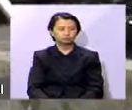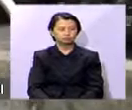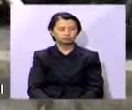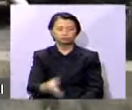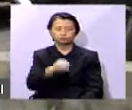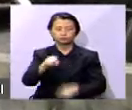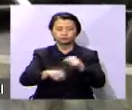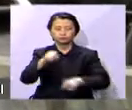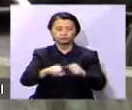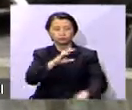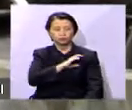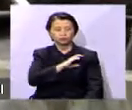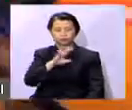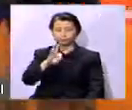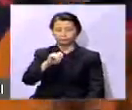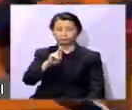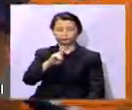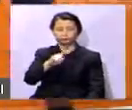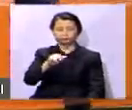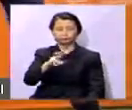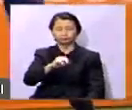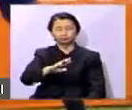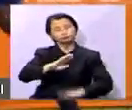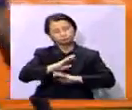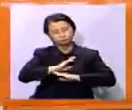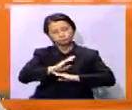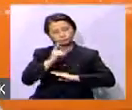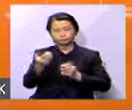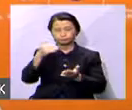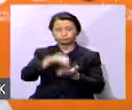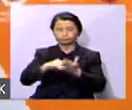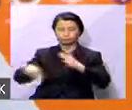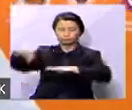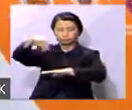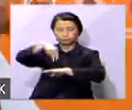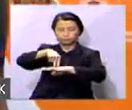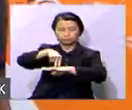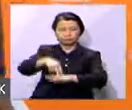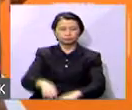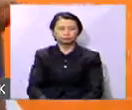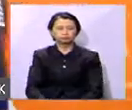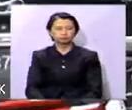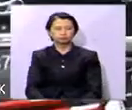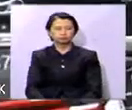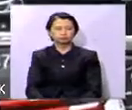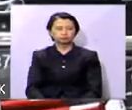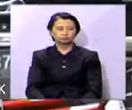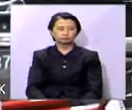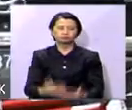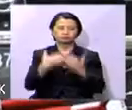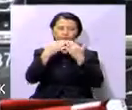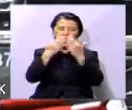Sementara itu, pelumba PDRN Muhammad Fauzan Ahmad Lufi berpuas hati untuk sekali lagi menaiki podium.